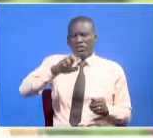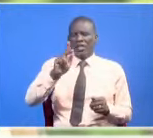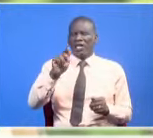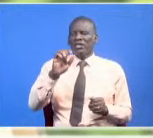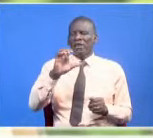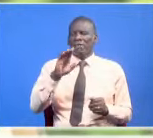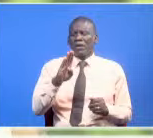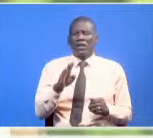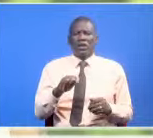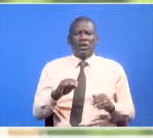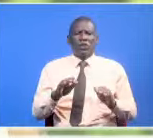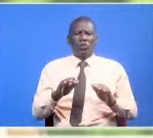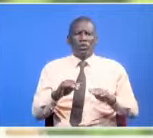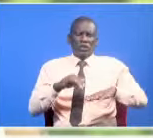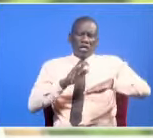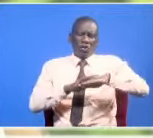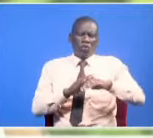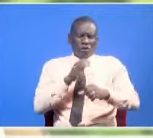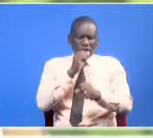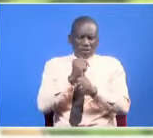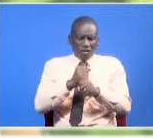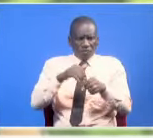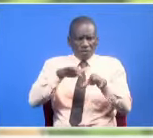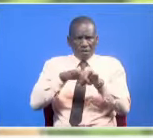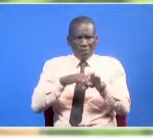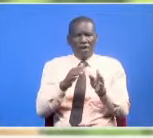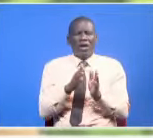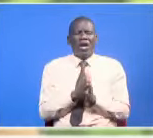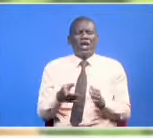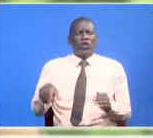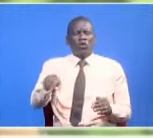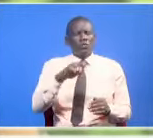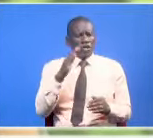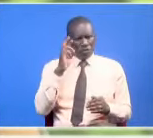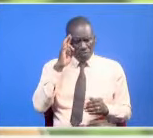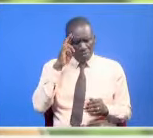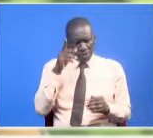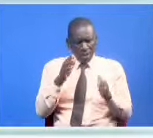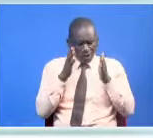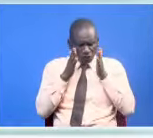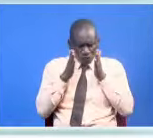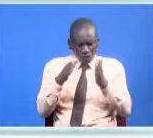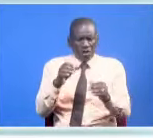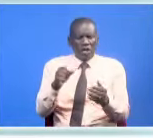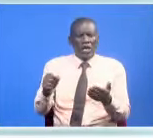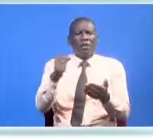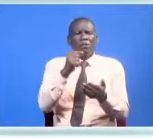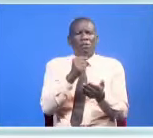a valued staff member and will be remembered as a dedicated employee.